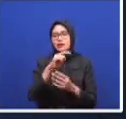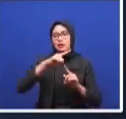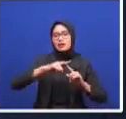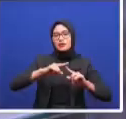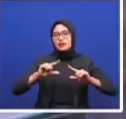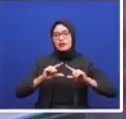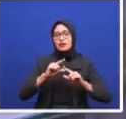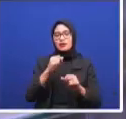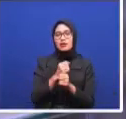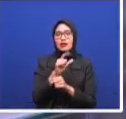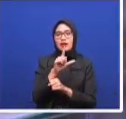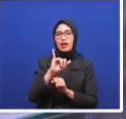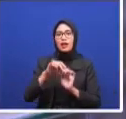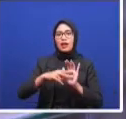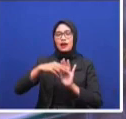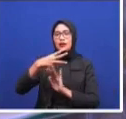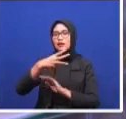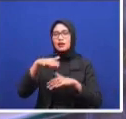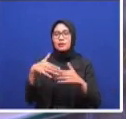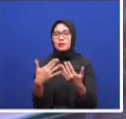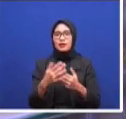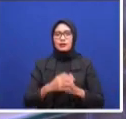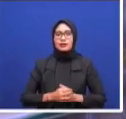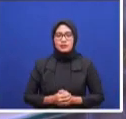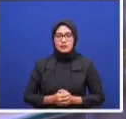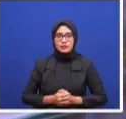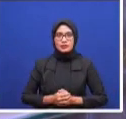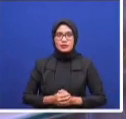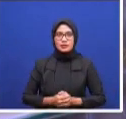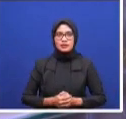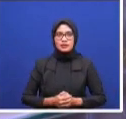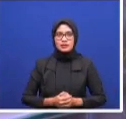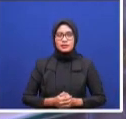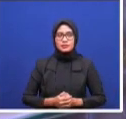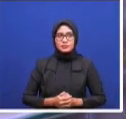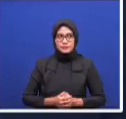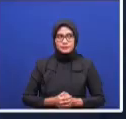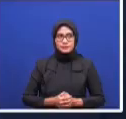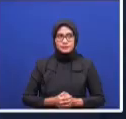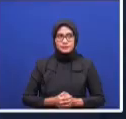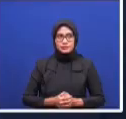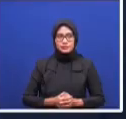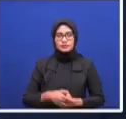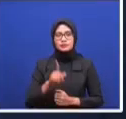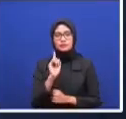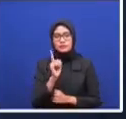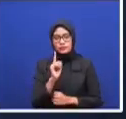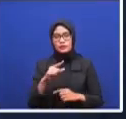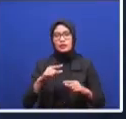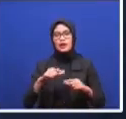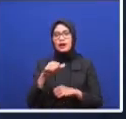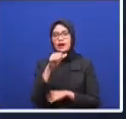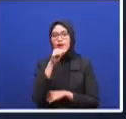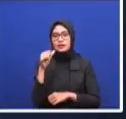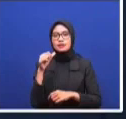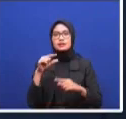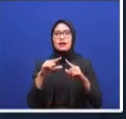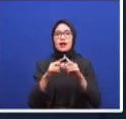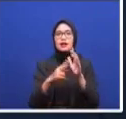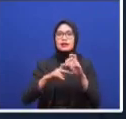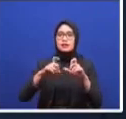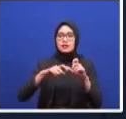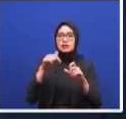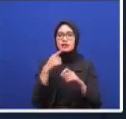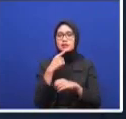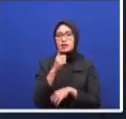tagline-nya Pak Ganjar Mahfud ini? Kalau di tempatnya Pak Anies itu perubahan, yang